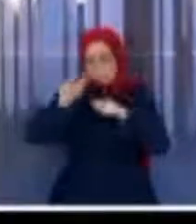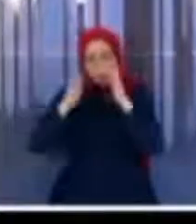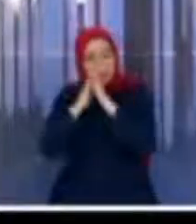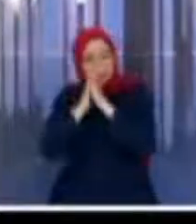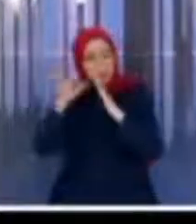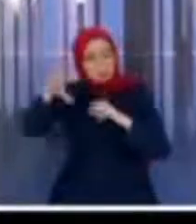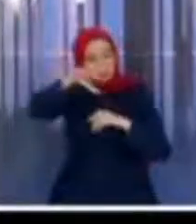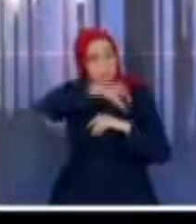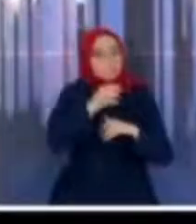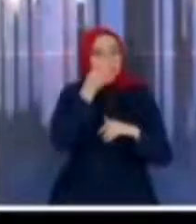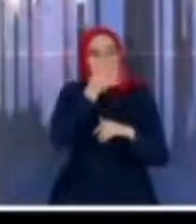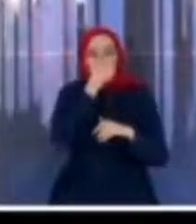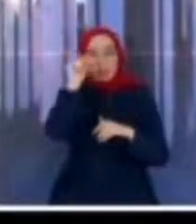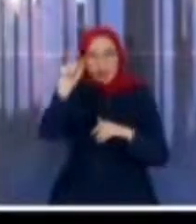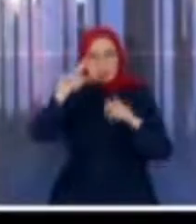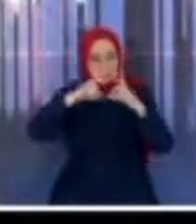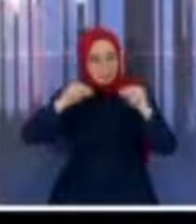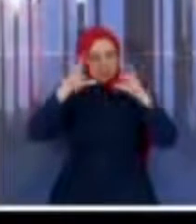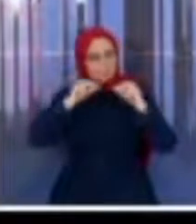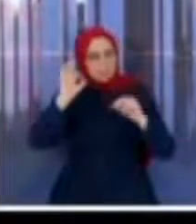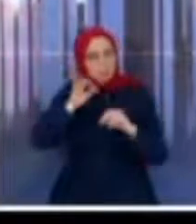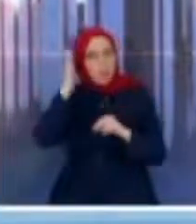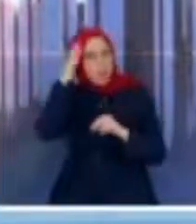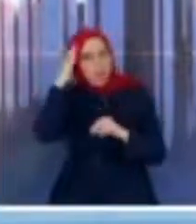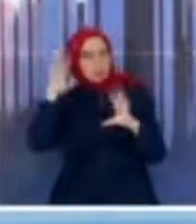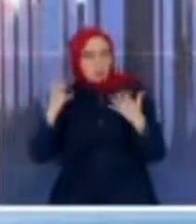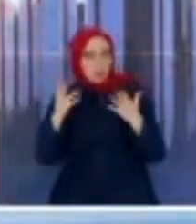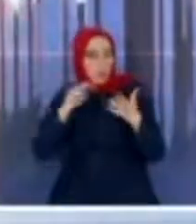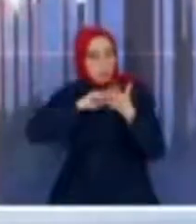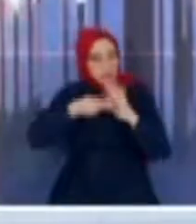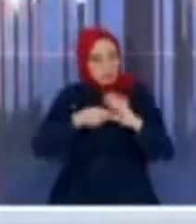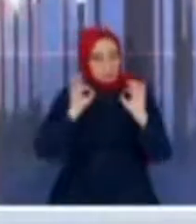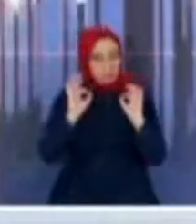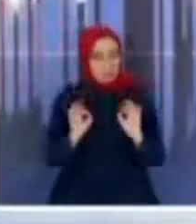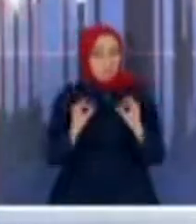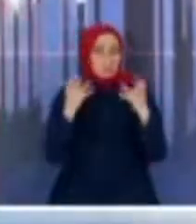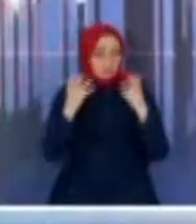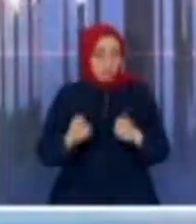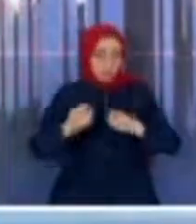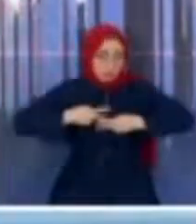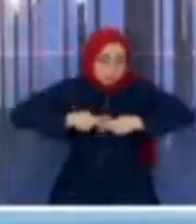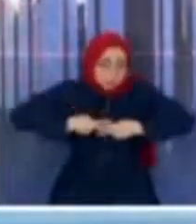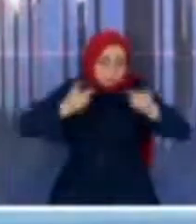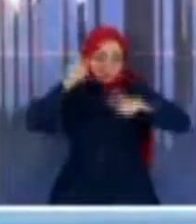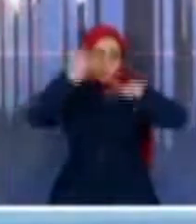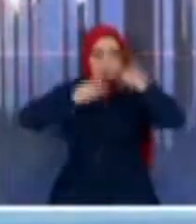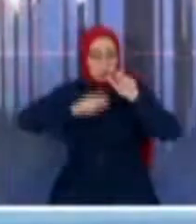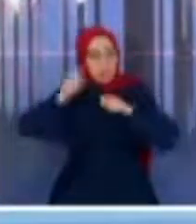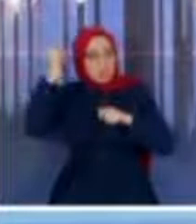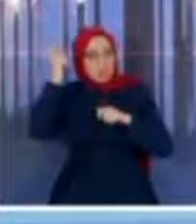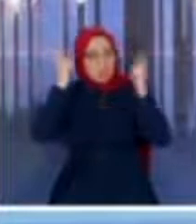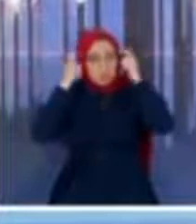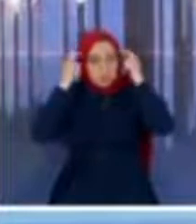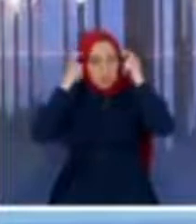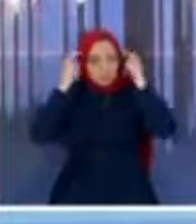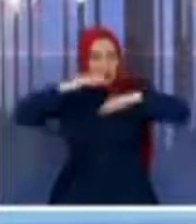تري امبورطون انهم يبداو يعرفوا. دونك احنا ماذا بينا ان ننشروا الثقافه هذه، ننشروا ثقافه الاسعافات الاوليه،